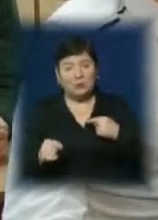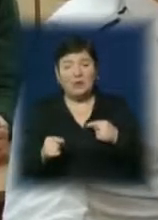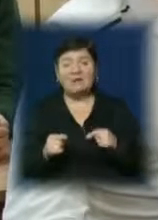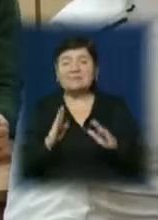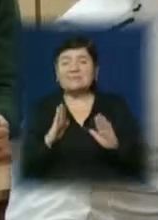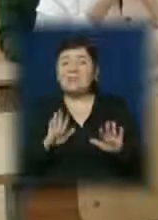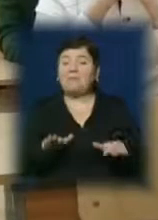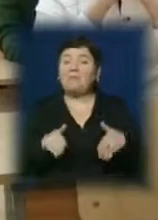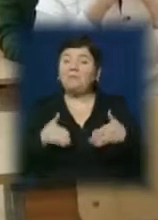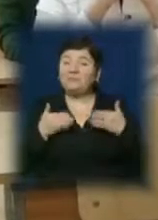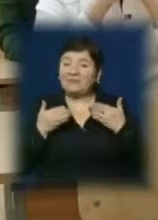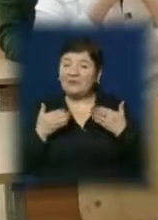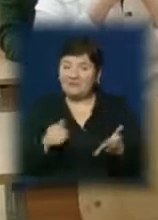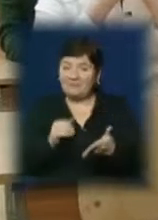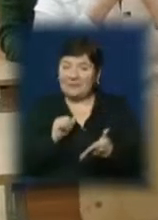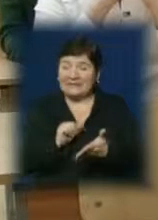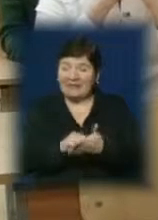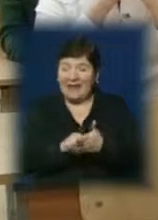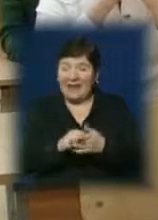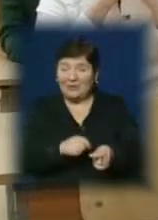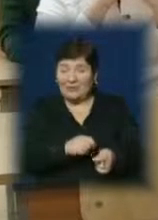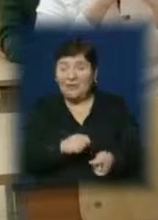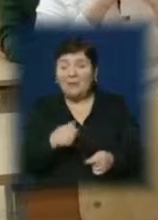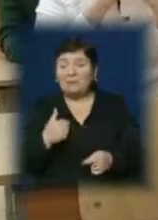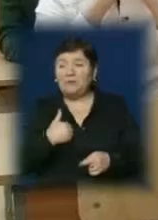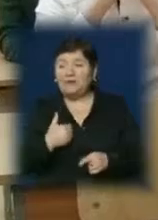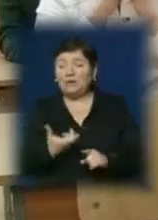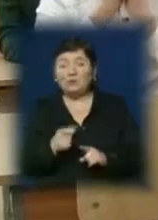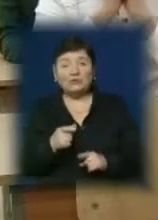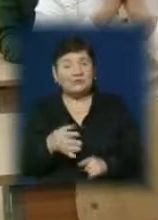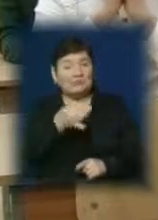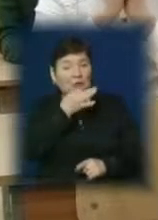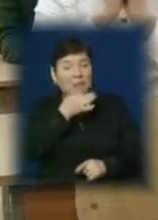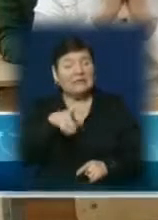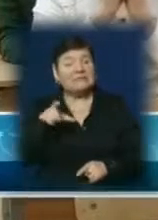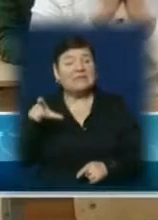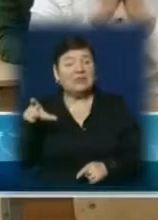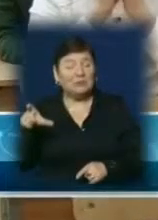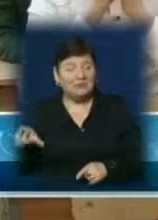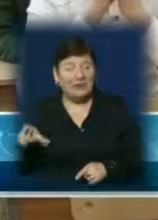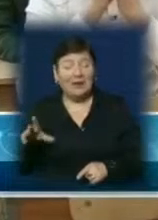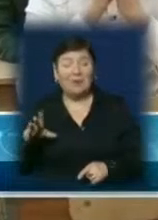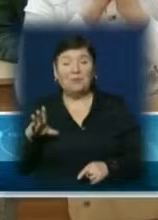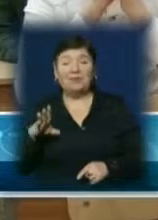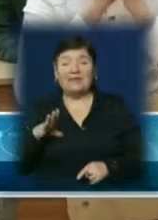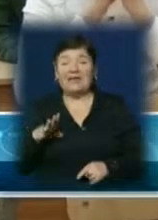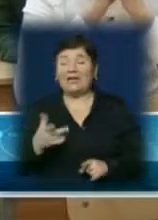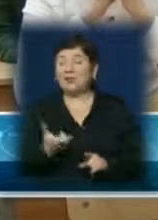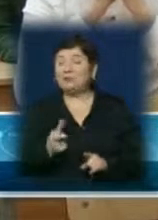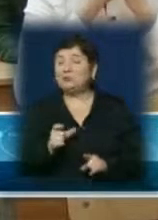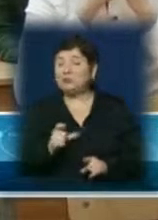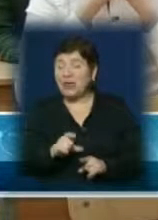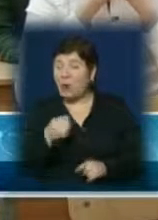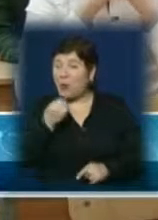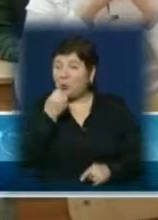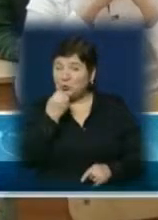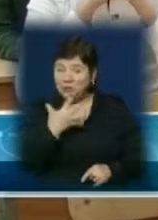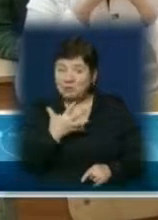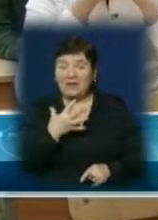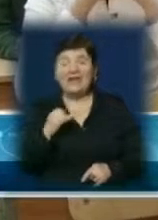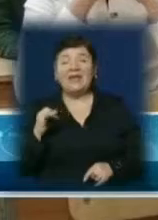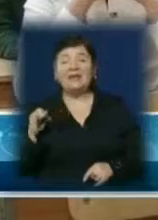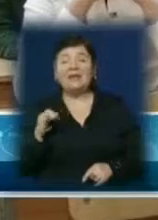Україні. Зовсім інший менталітет, це дуже сильно помітно. Також сподобалась дуже сильна школа. Школа